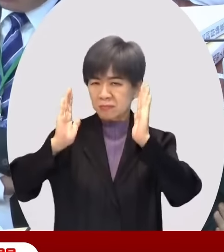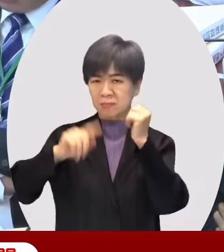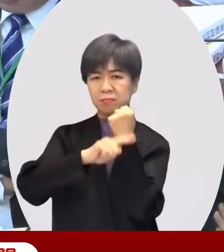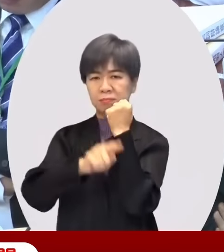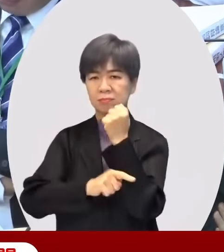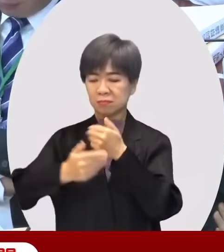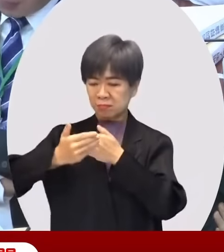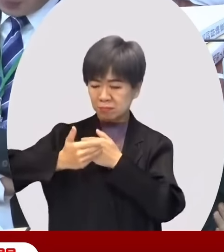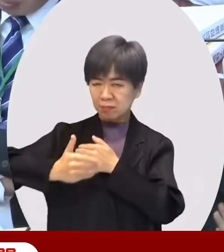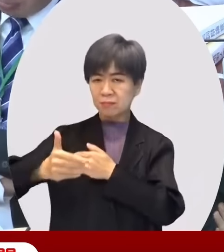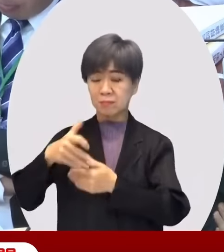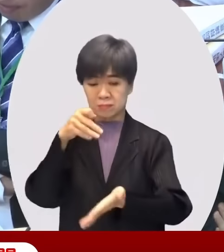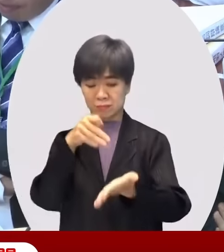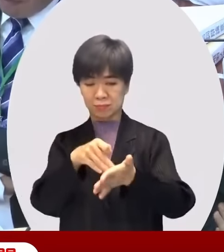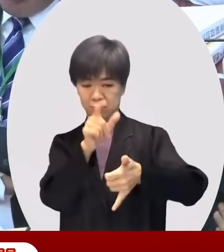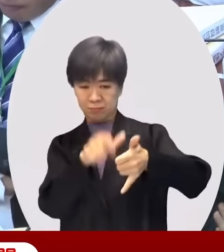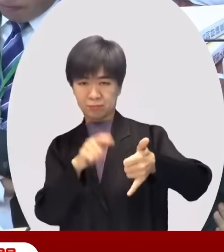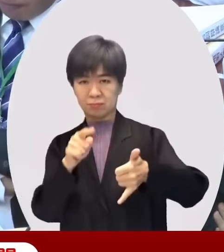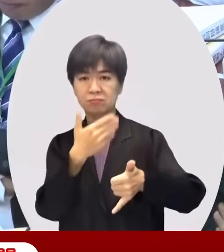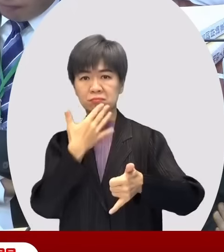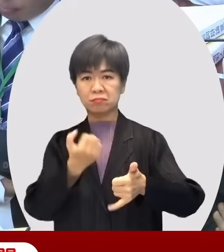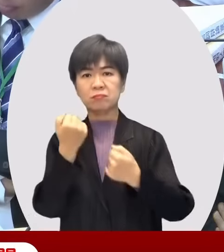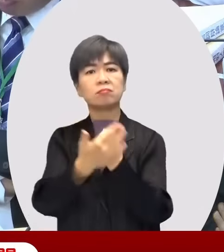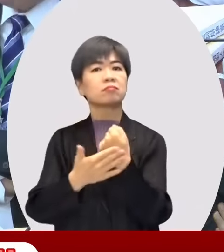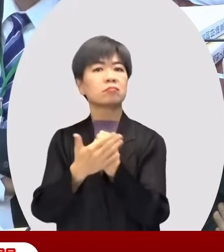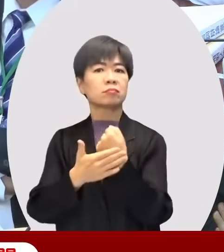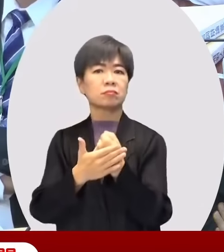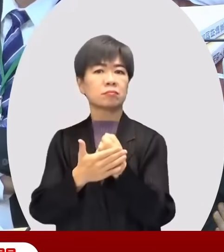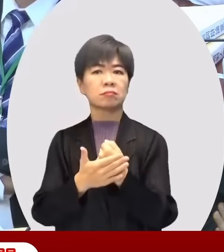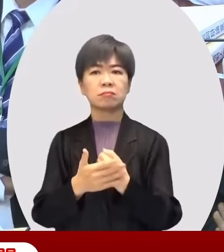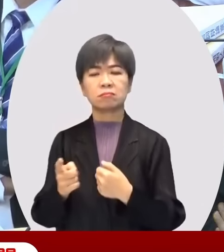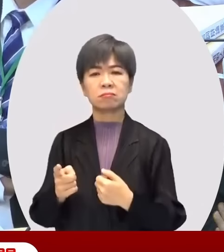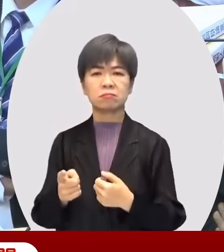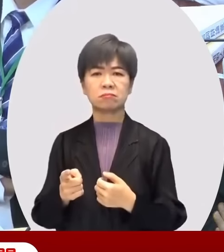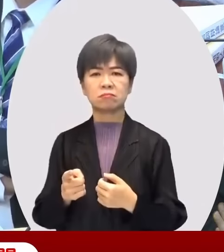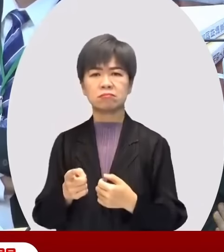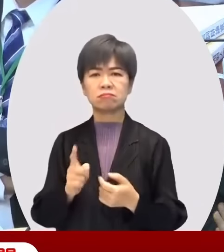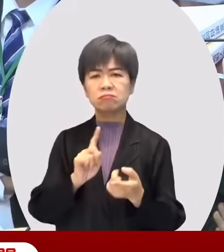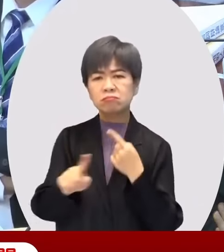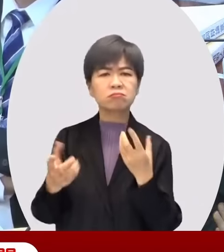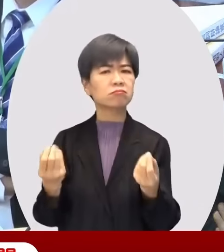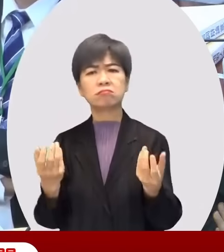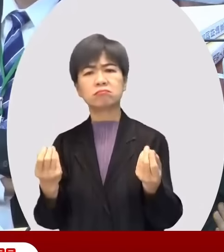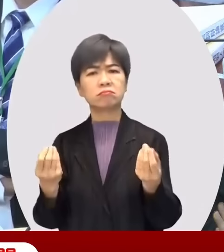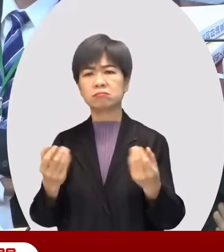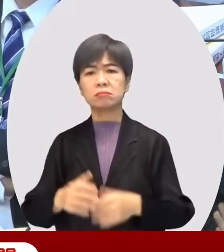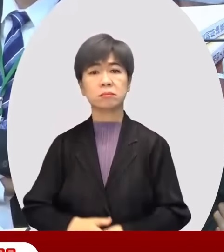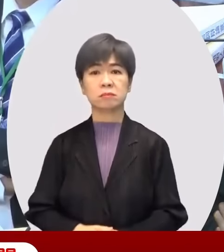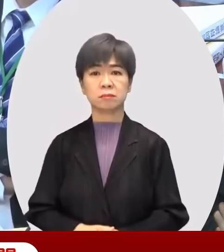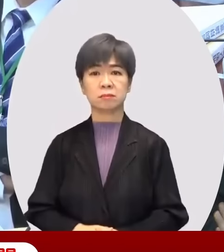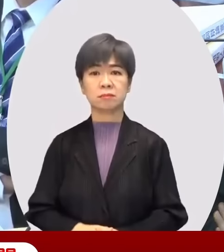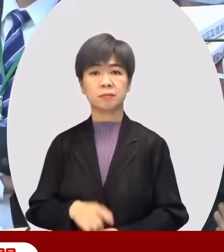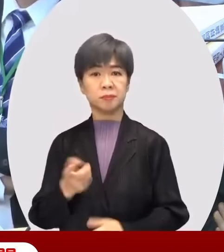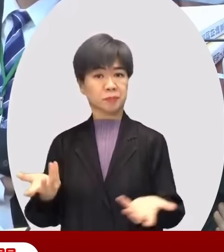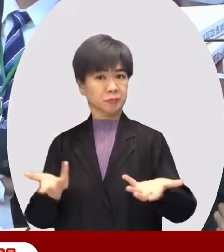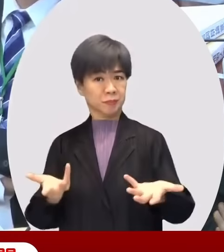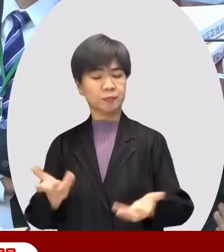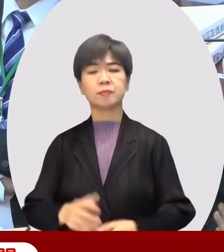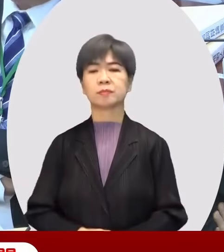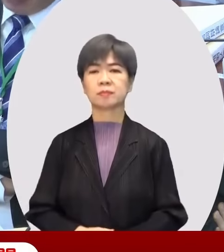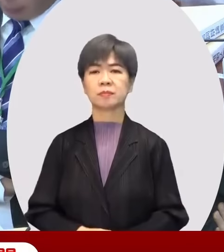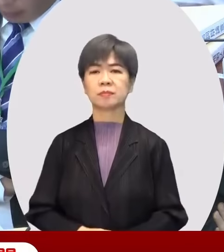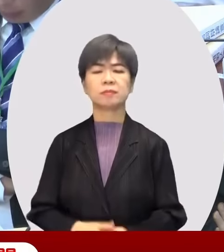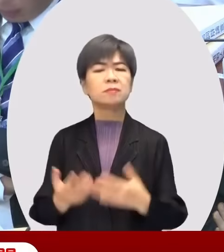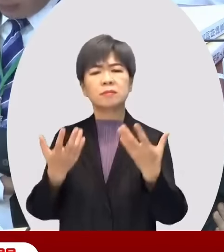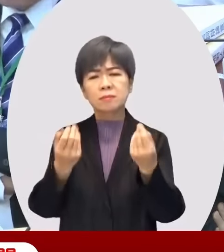律程序和被提名人的权益保障，并没有任何不妥的地方。那么所以这个部分来说的话，其